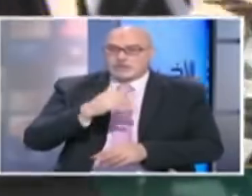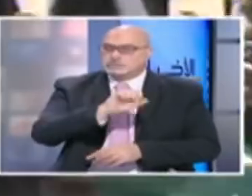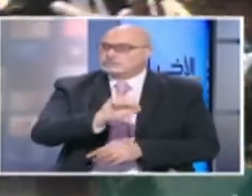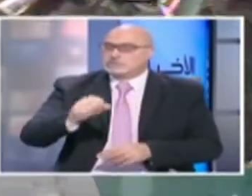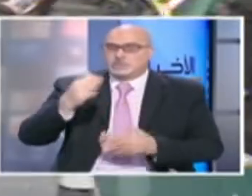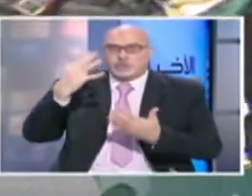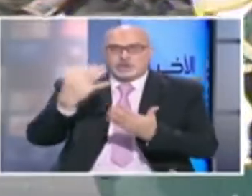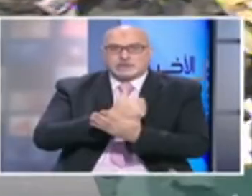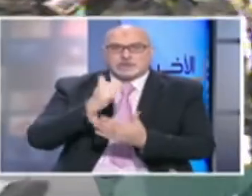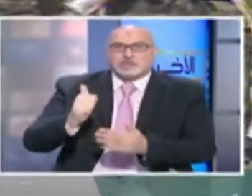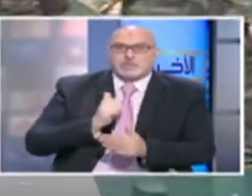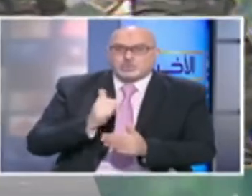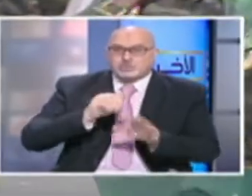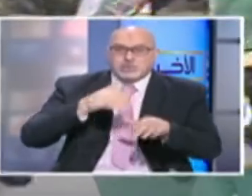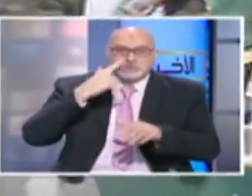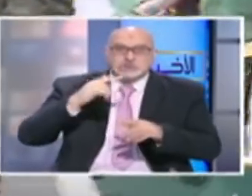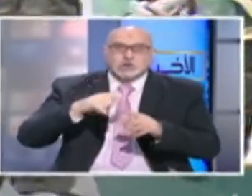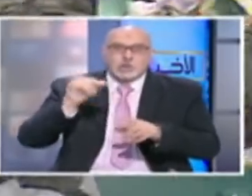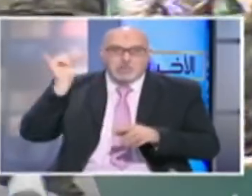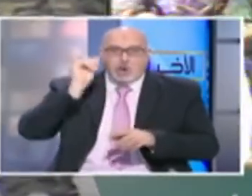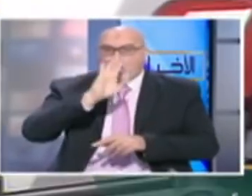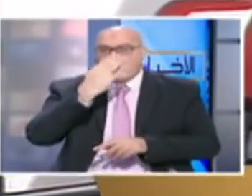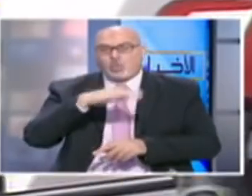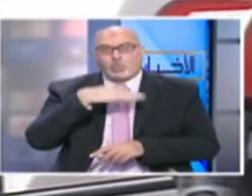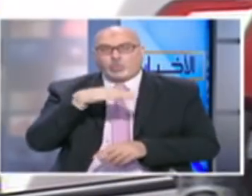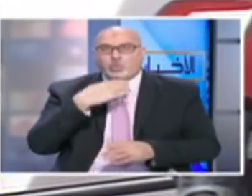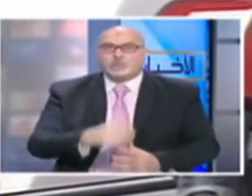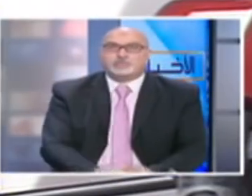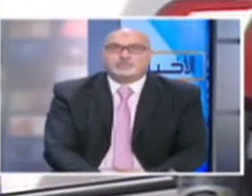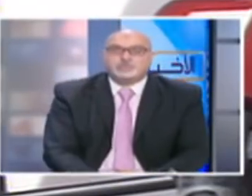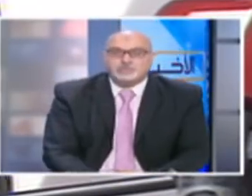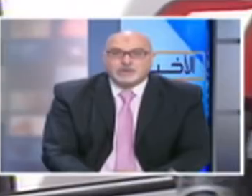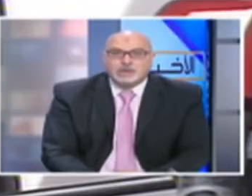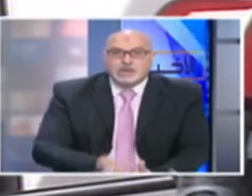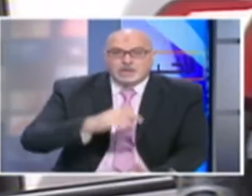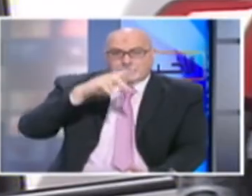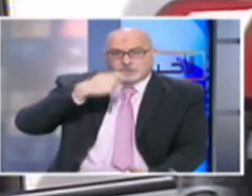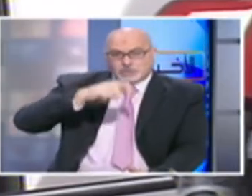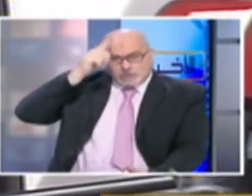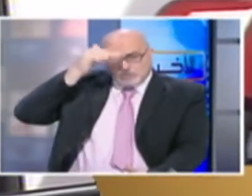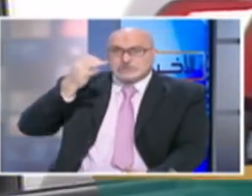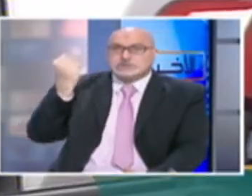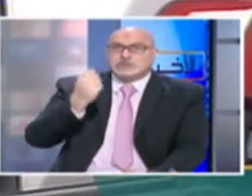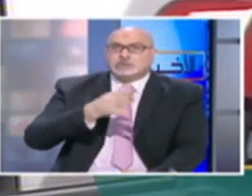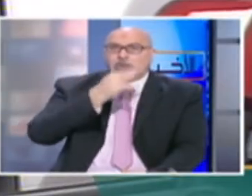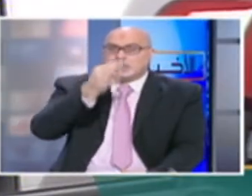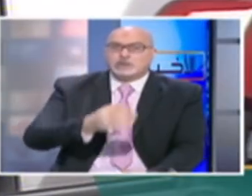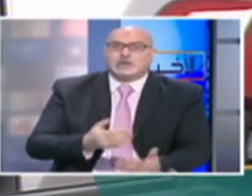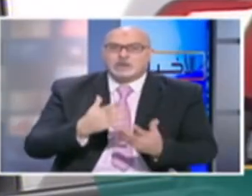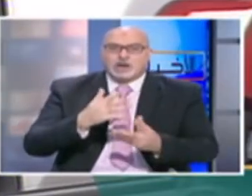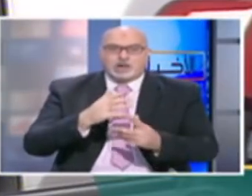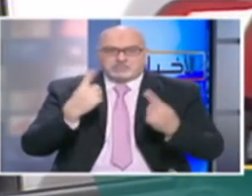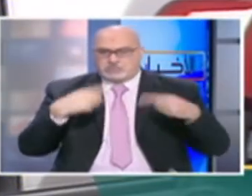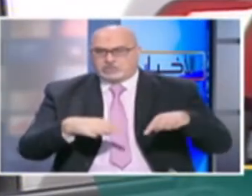المحتل وتماطل المنظمات الدولية. إن هذا الفعل العدواني الغادر